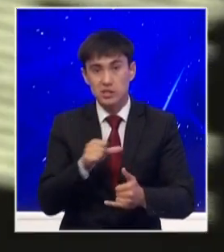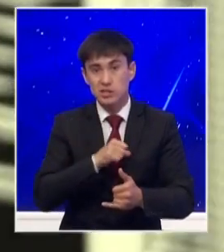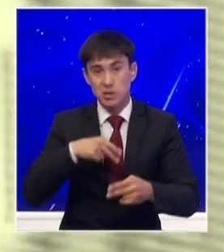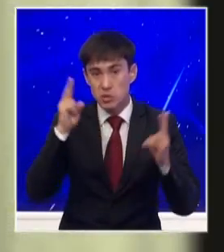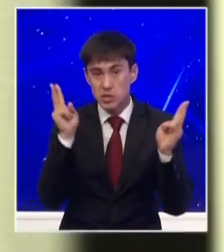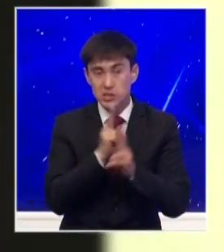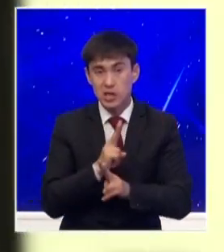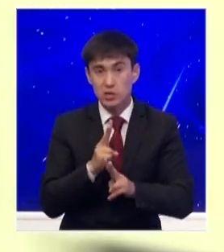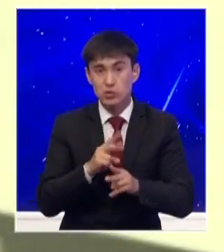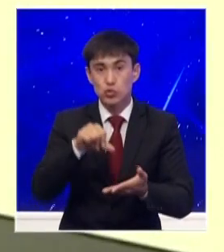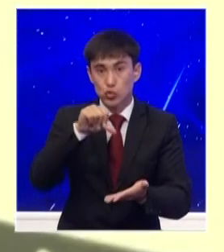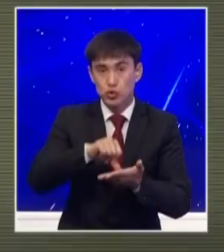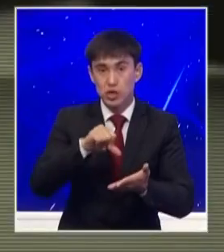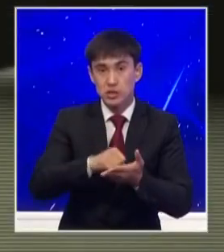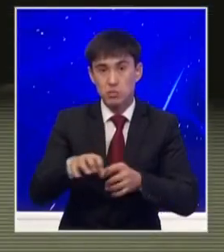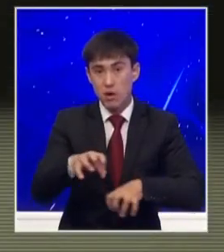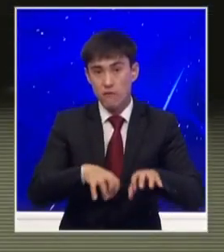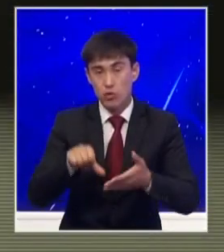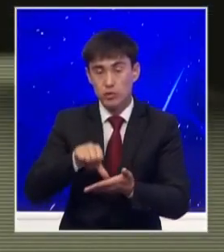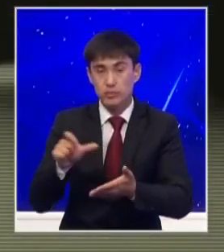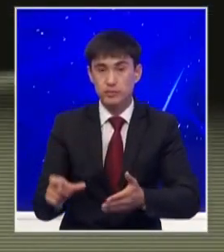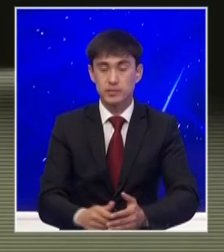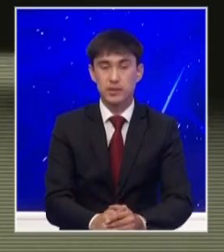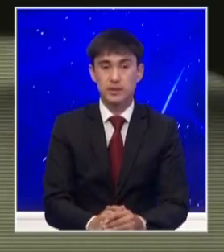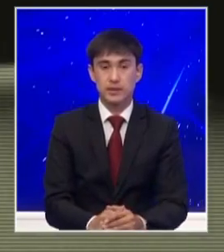того не зная, становятся соучастниками аферы.